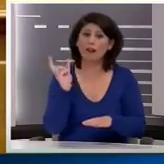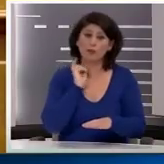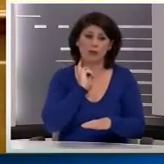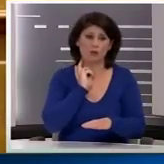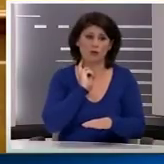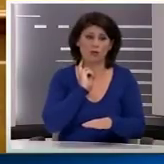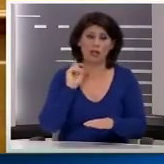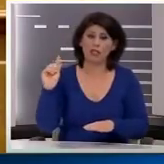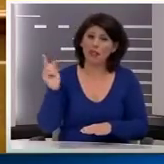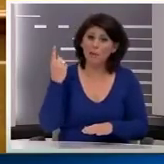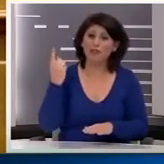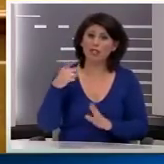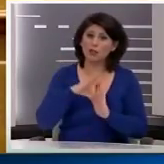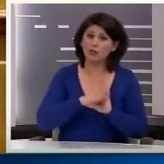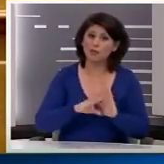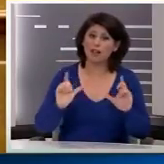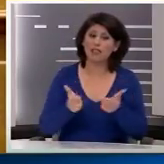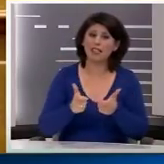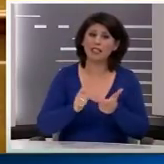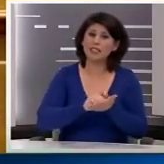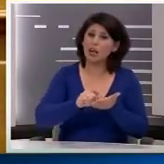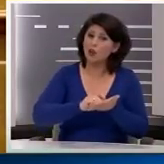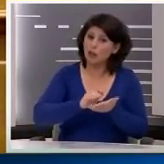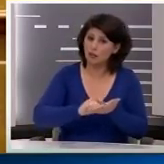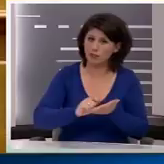πρωτόκολλα, θεραπευτικά στο σύστημα ηλεκτρονικής συνταγογράφησης.